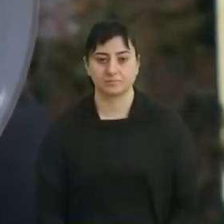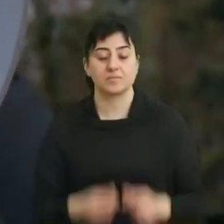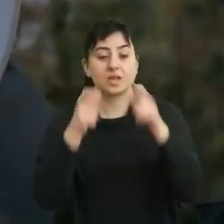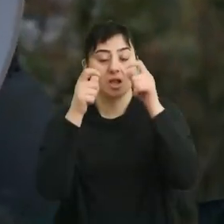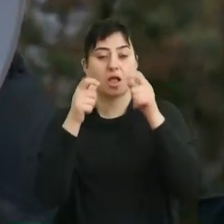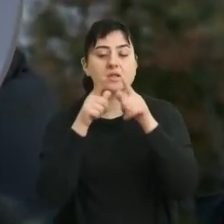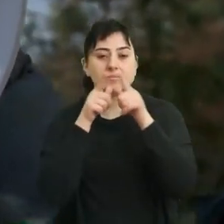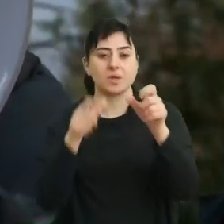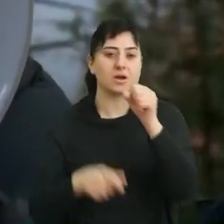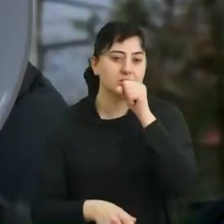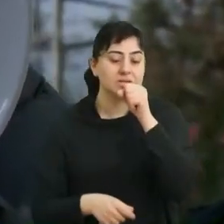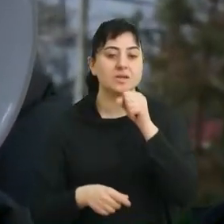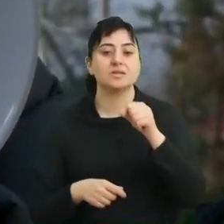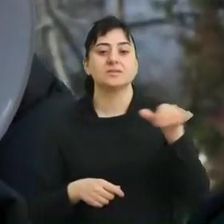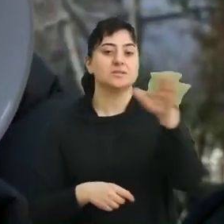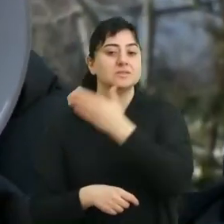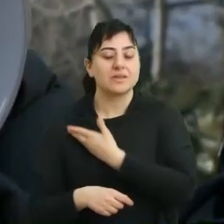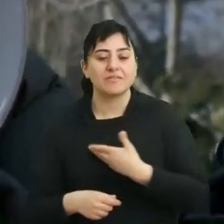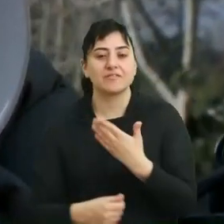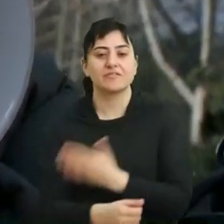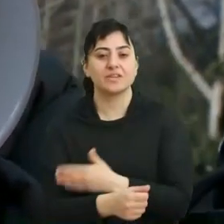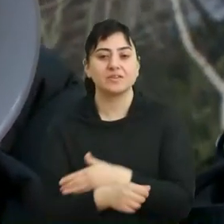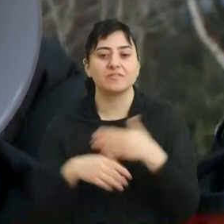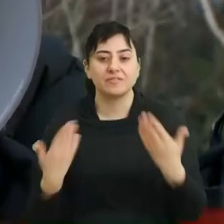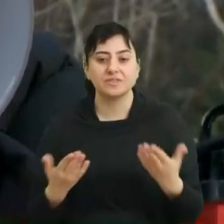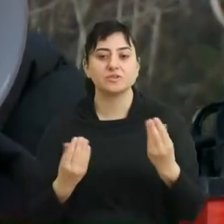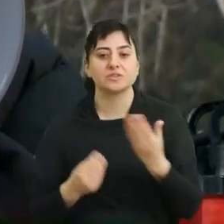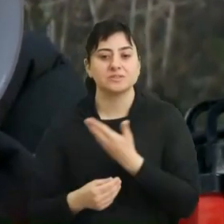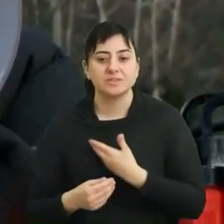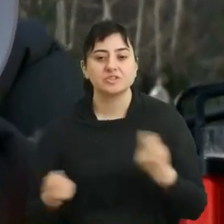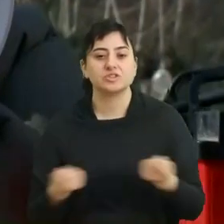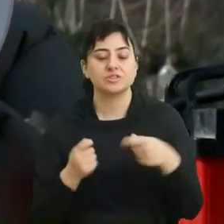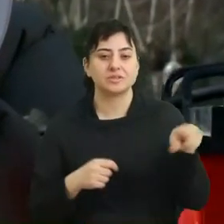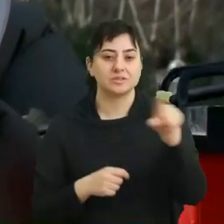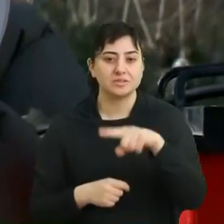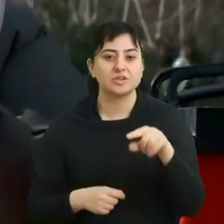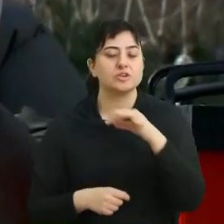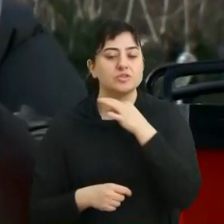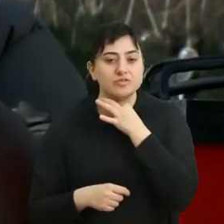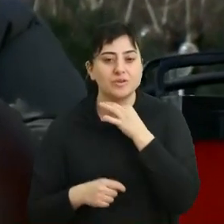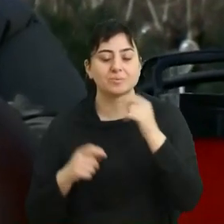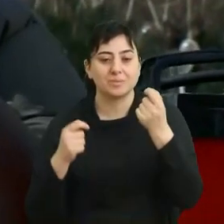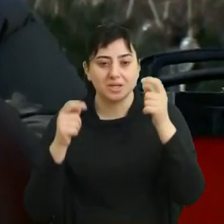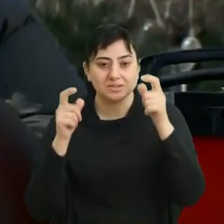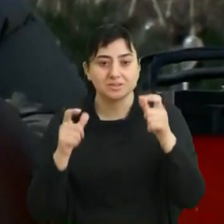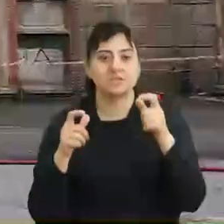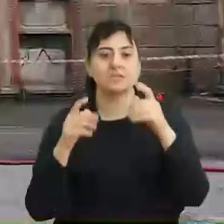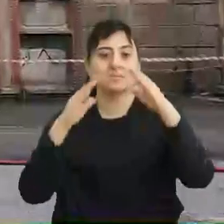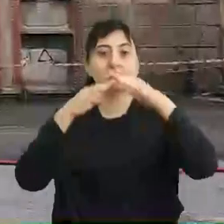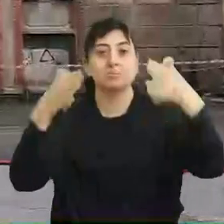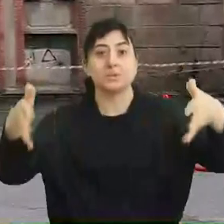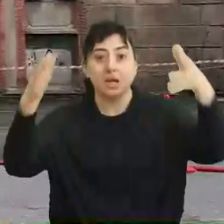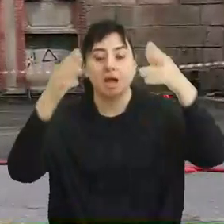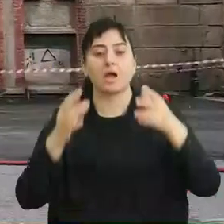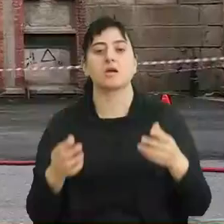Dikkat, dikkat! Sevgili vatandaşlar ve çok sevgili çalışanlar! Lütfen binayı